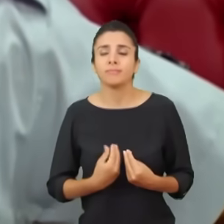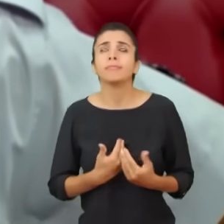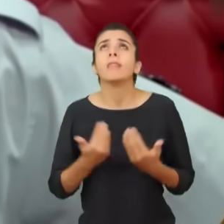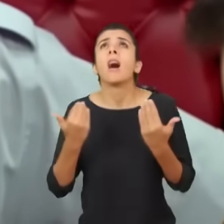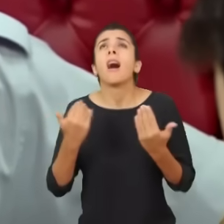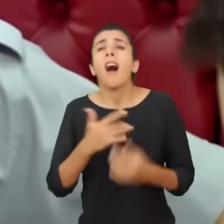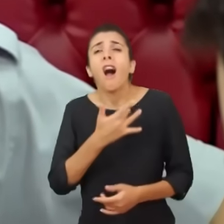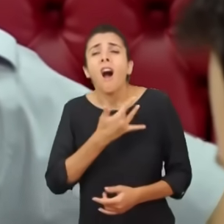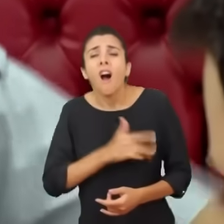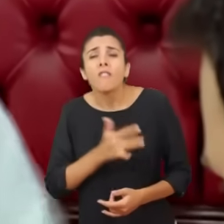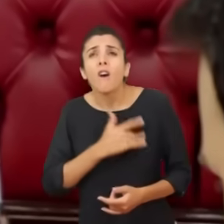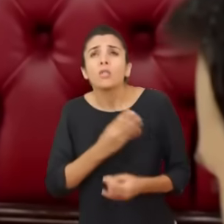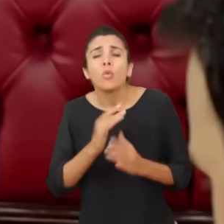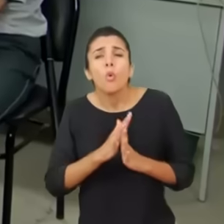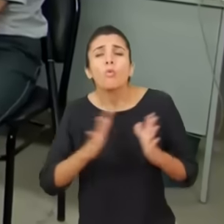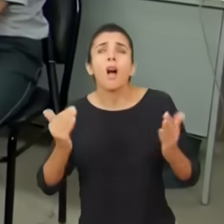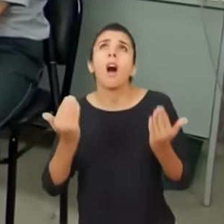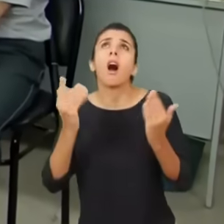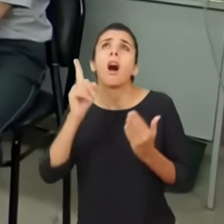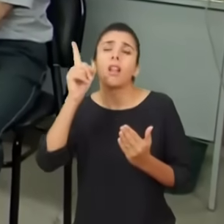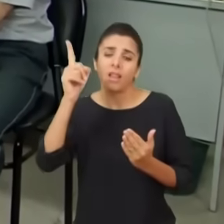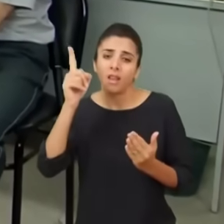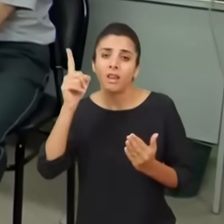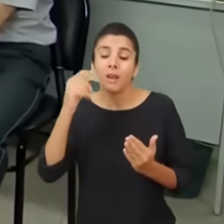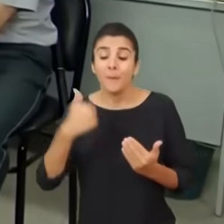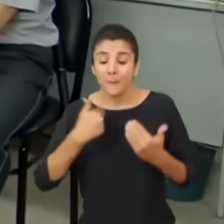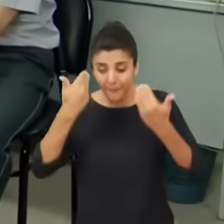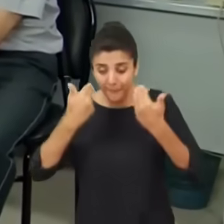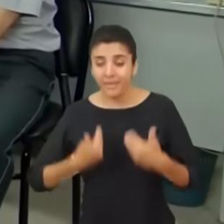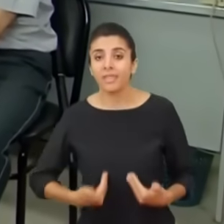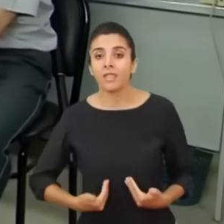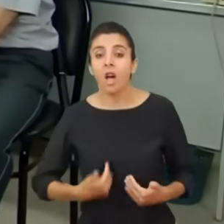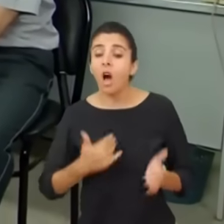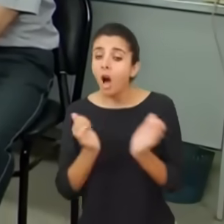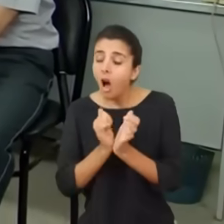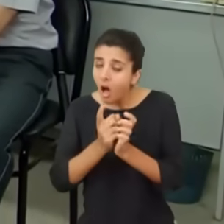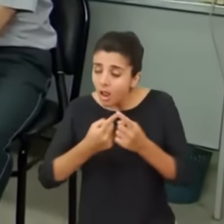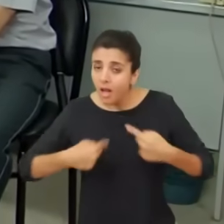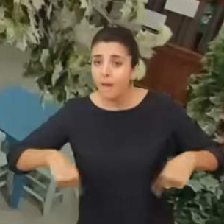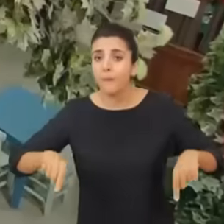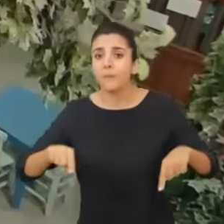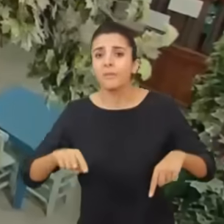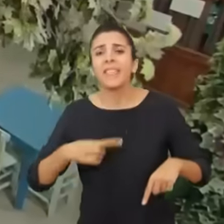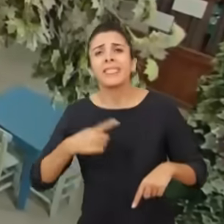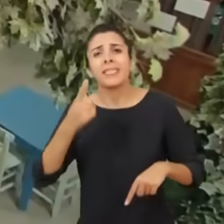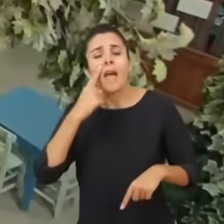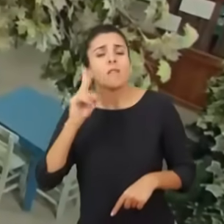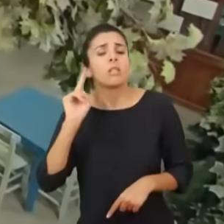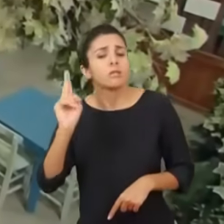Ey bağışlaması bol Rabbim, beni, ailemi,